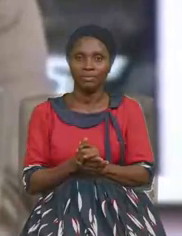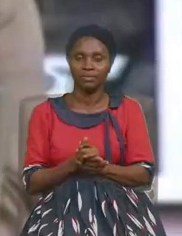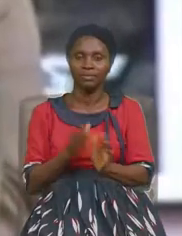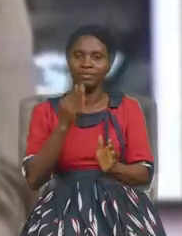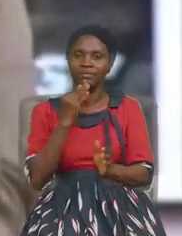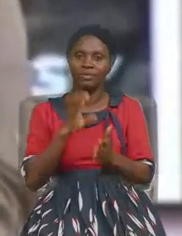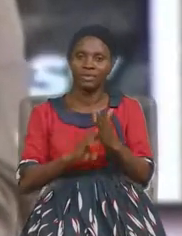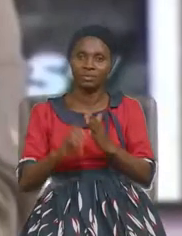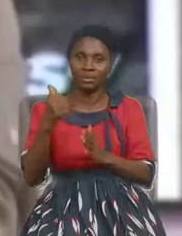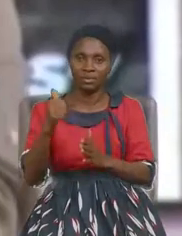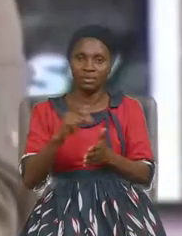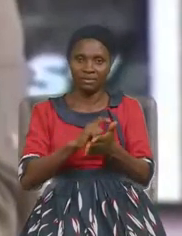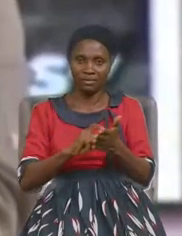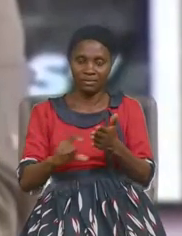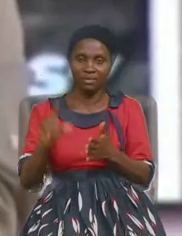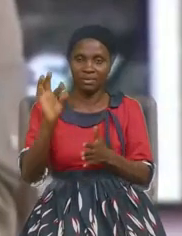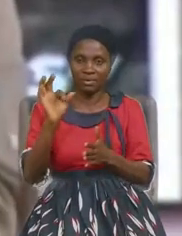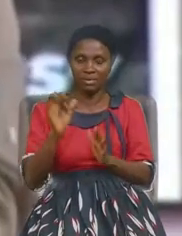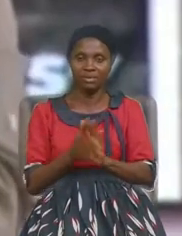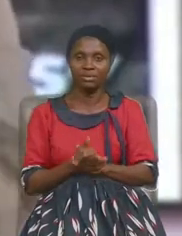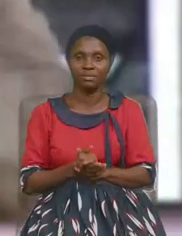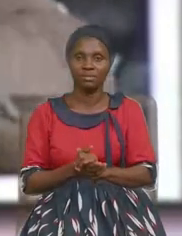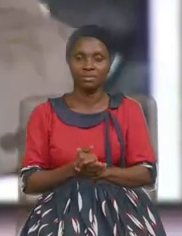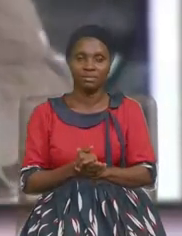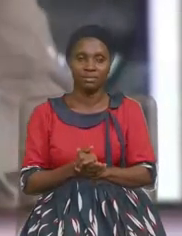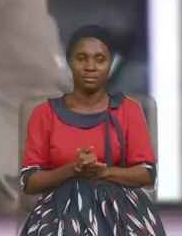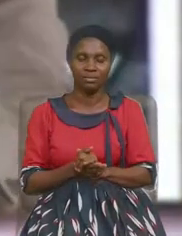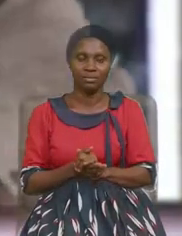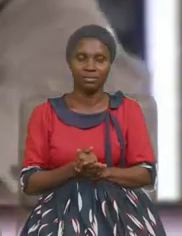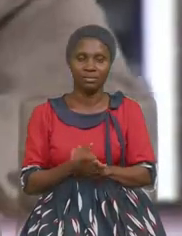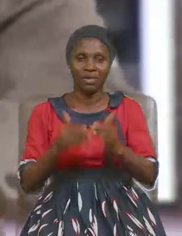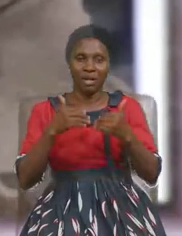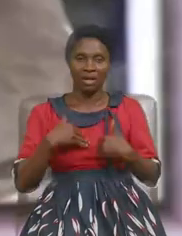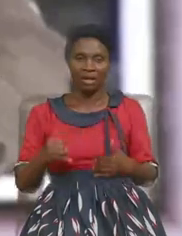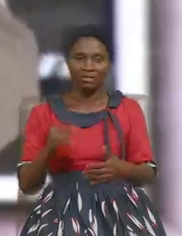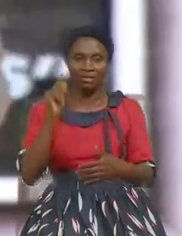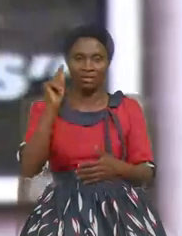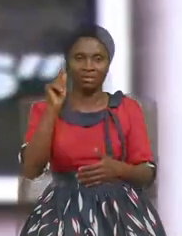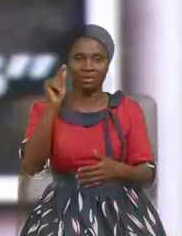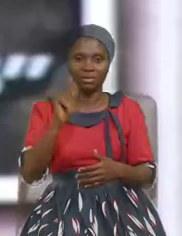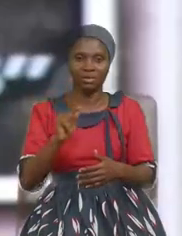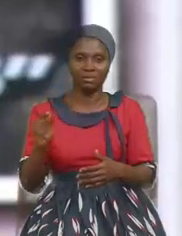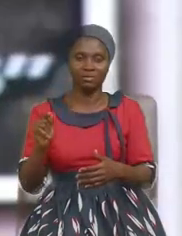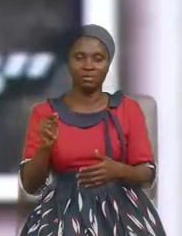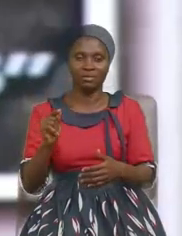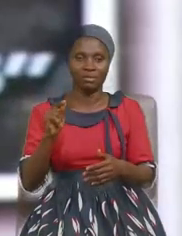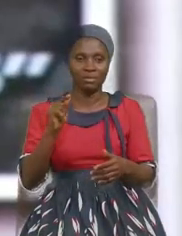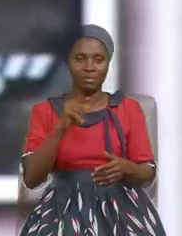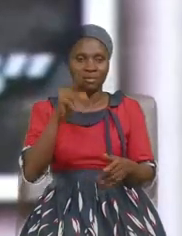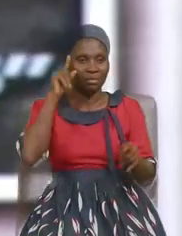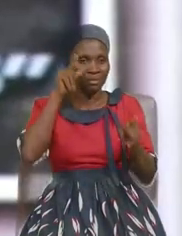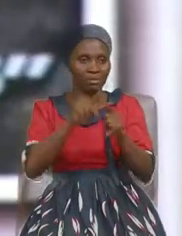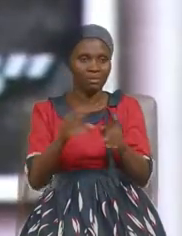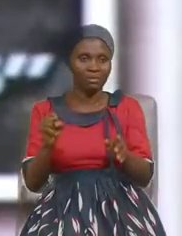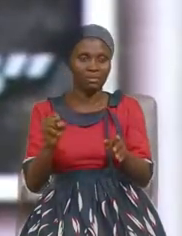chapitre 10, verset 19. Ainsi donc, frères, puisque nous avons au moyen